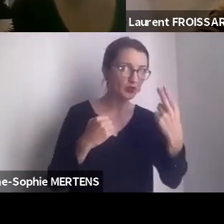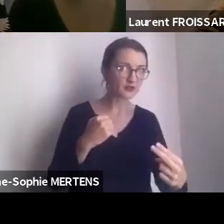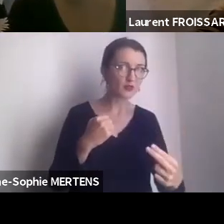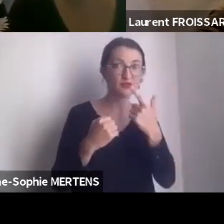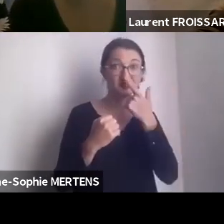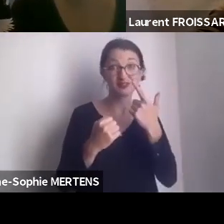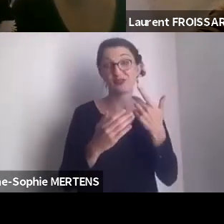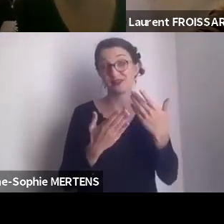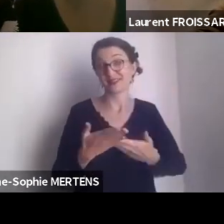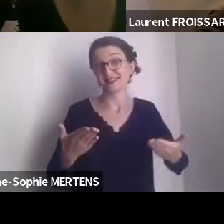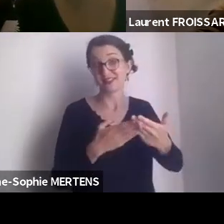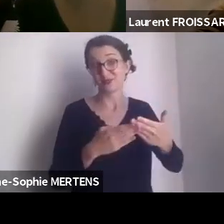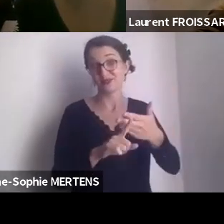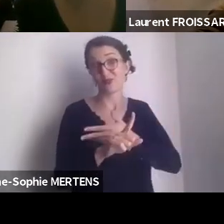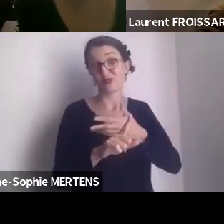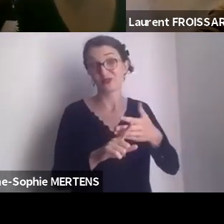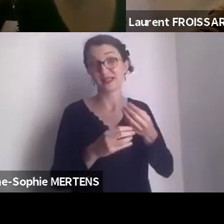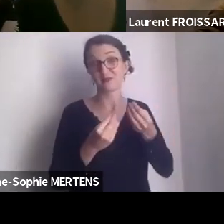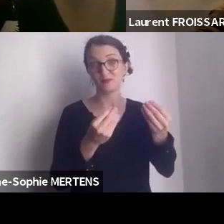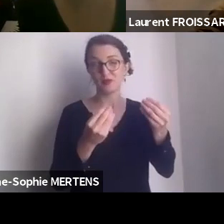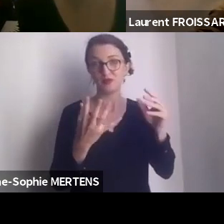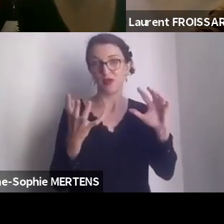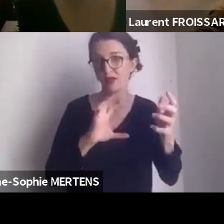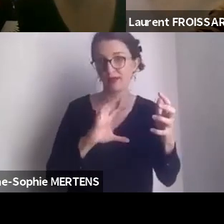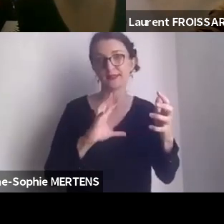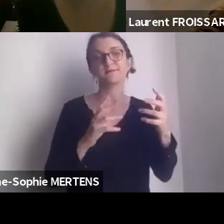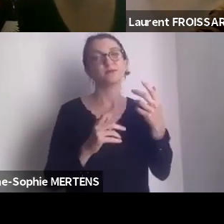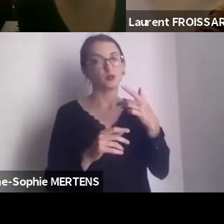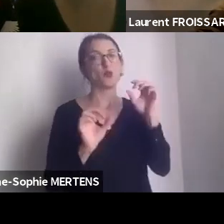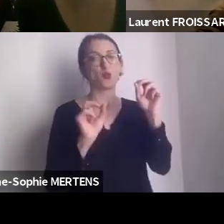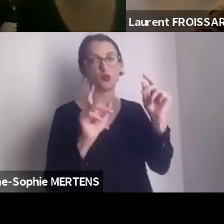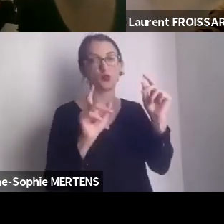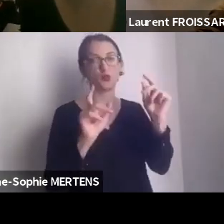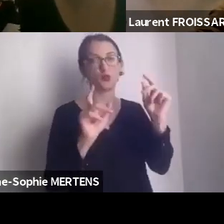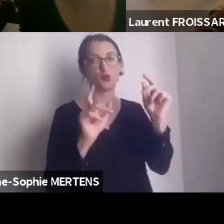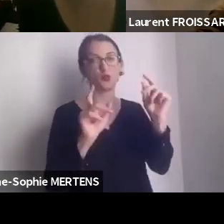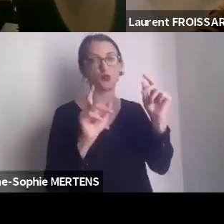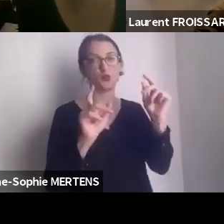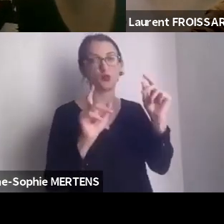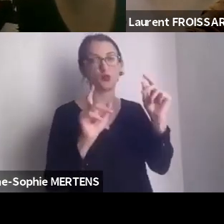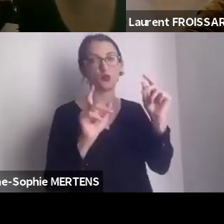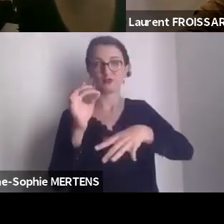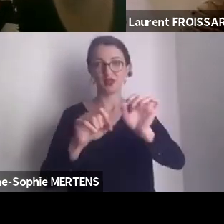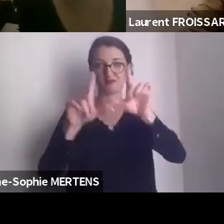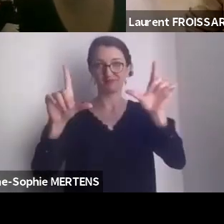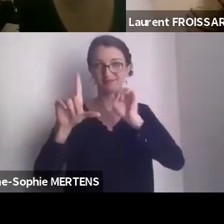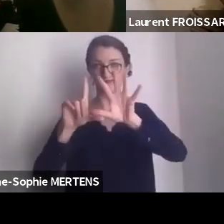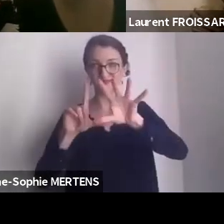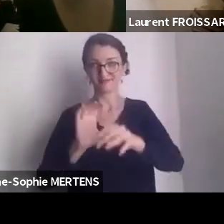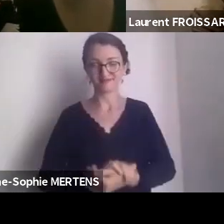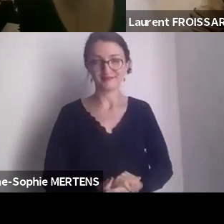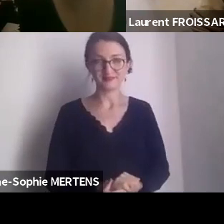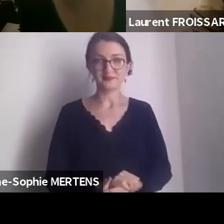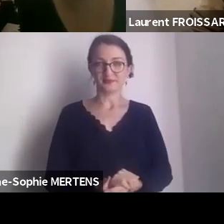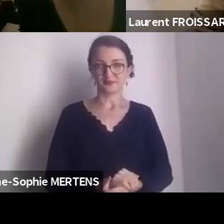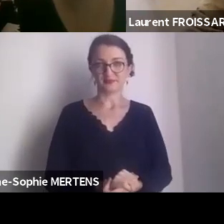plutôt jeune créateur. Et enfin, je vous partage les résultats, du coup, voilà, vous voyez les résultats du sondage.